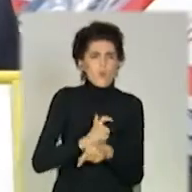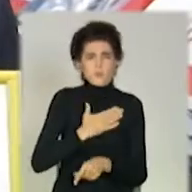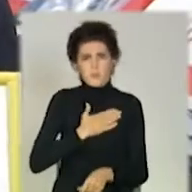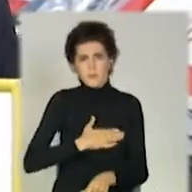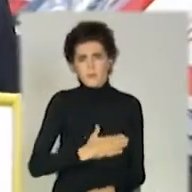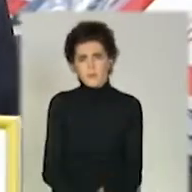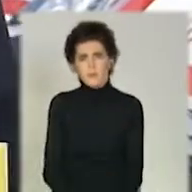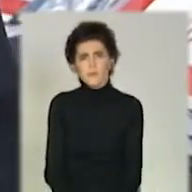Дякую.